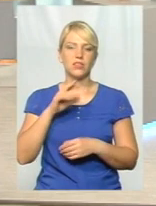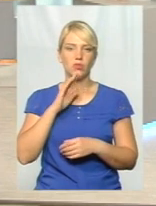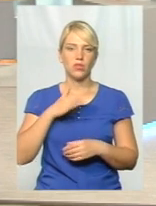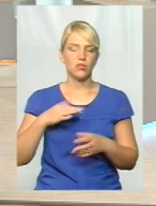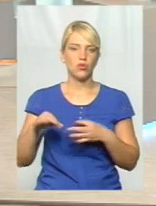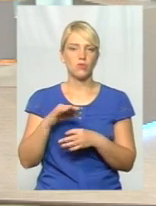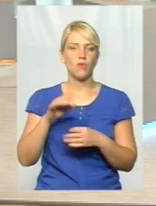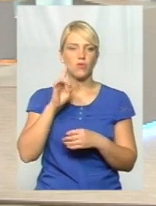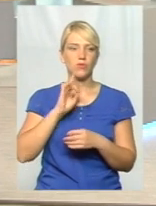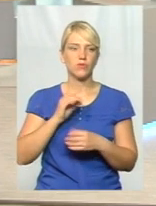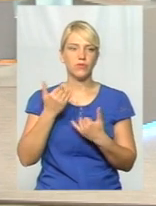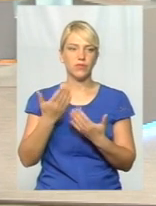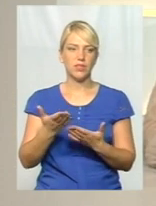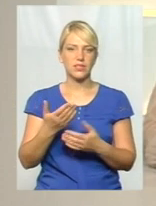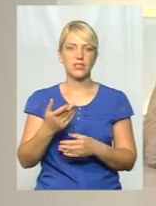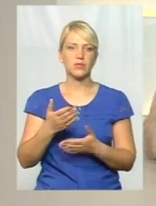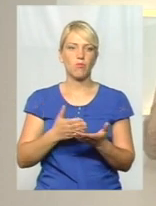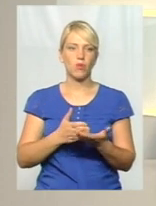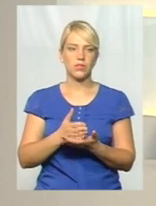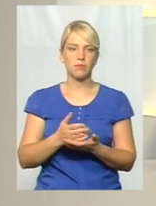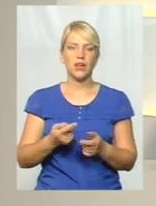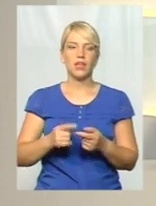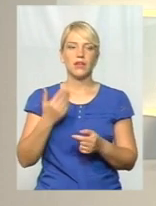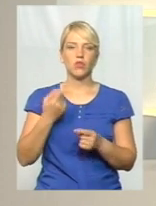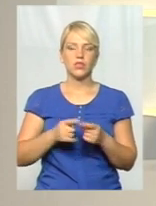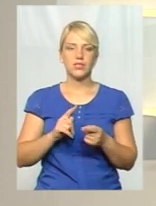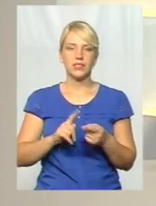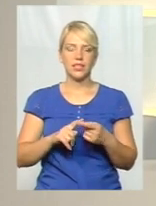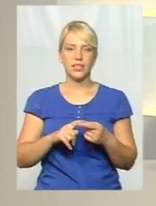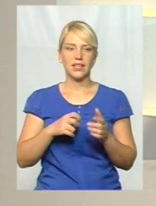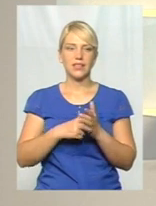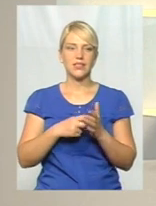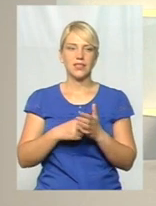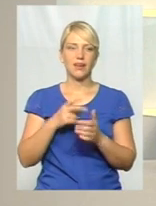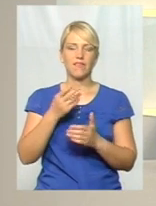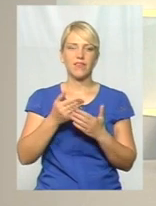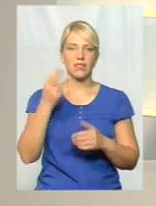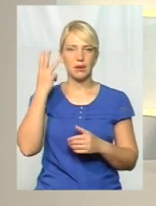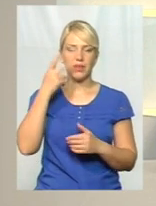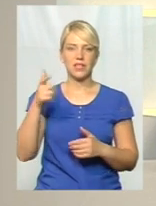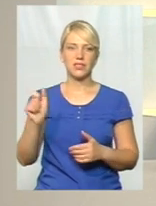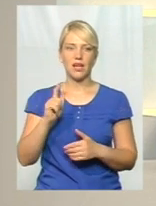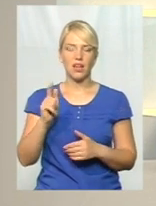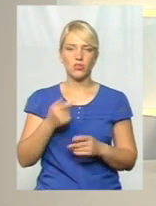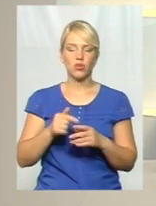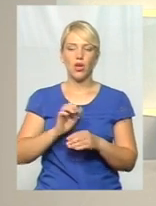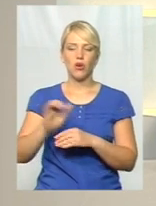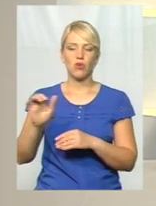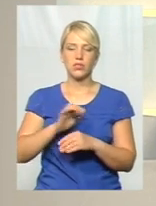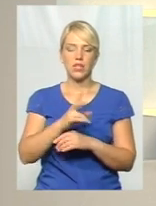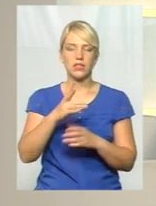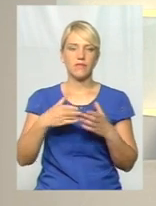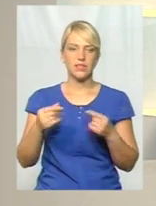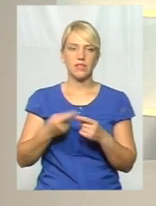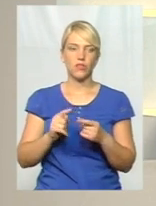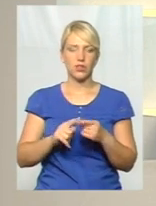спосіб. Пане Віталію, оці листи, про які я щойно згадувала, від «Хмельницькгазу» розсилали навесні. Вони адресувались